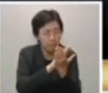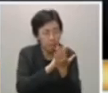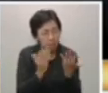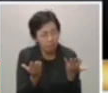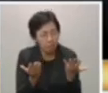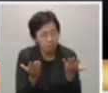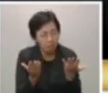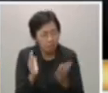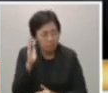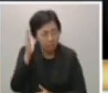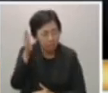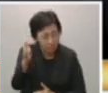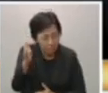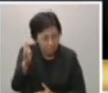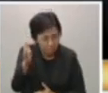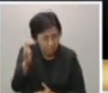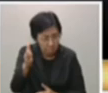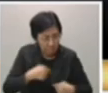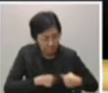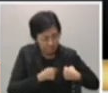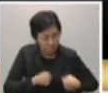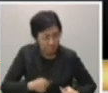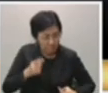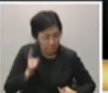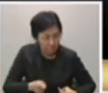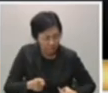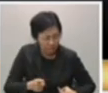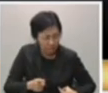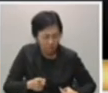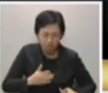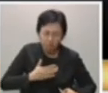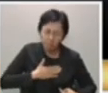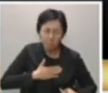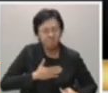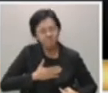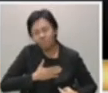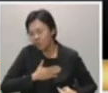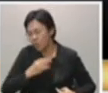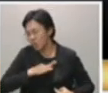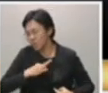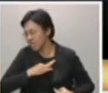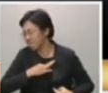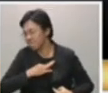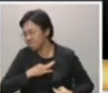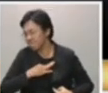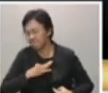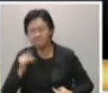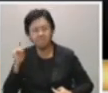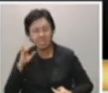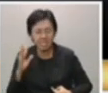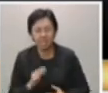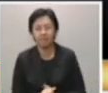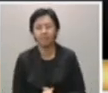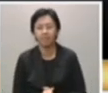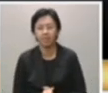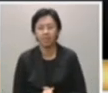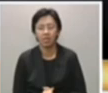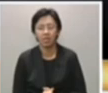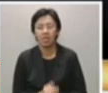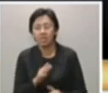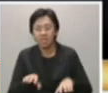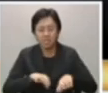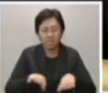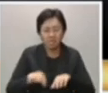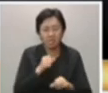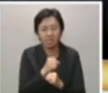ของประเทศในโอกาสต่อไปนะครับดังนั้นผมจึงไม่อาจที่จะไว้วางใจท่านที่อยู่ในตำแหน่งเพื่อบริหารประเ